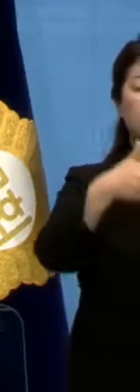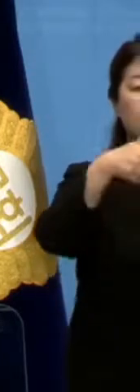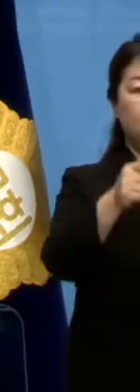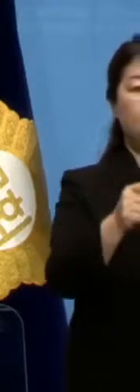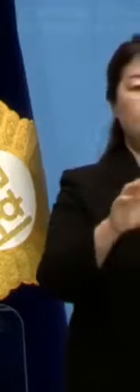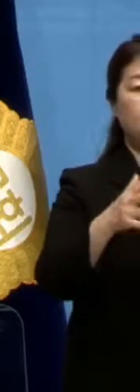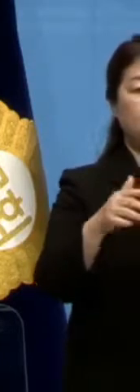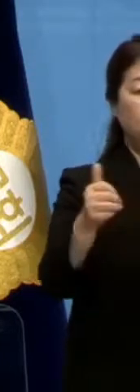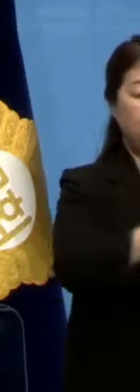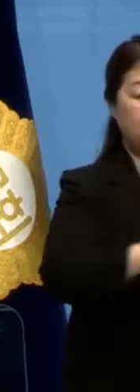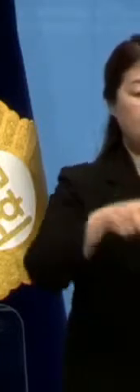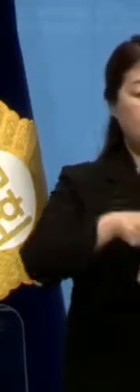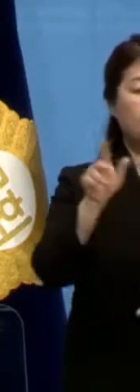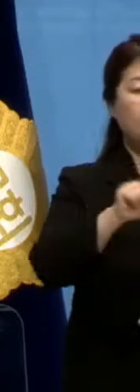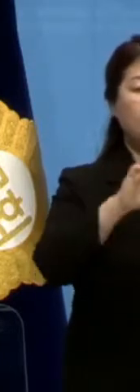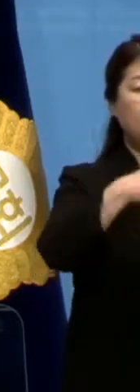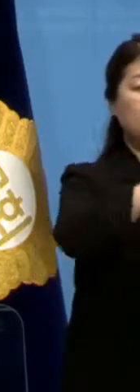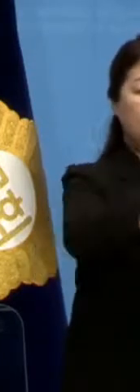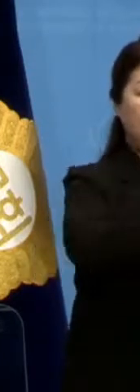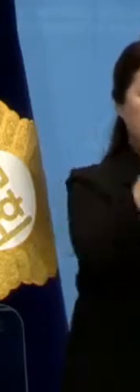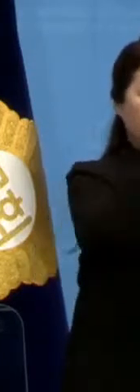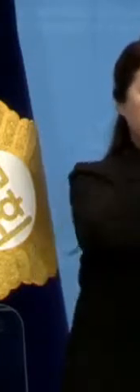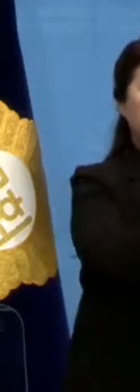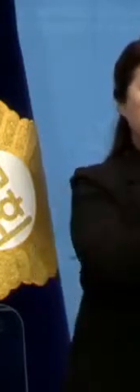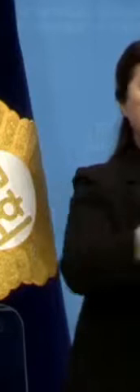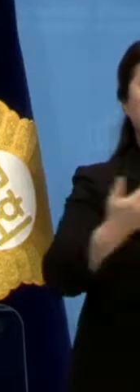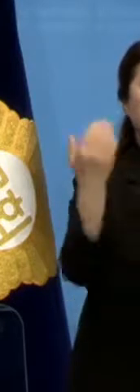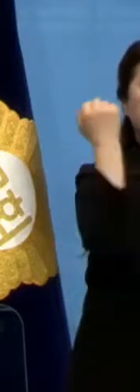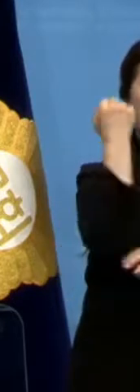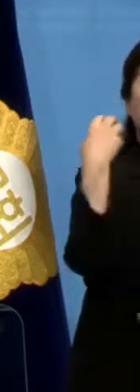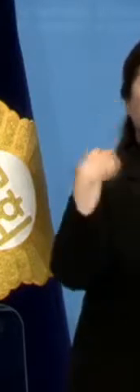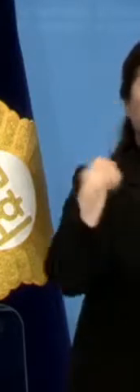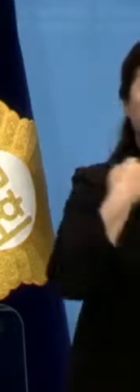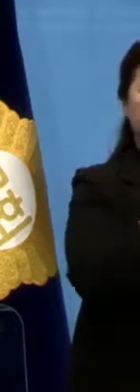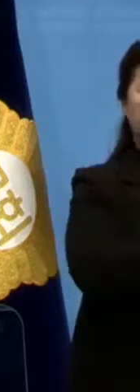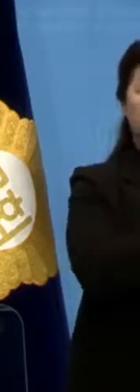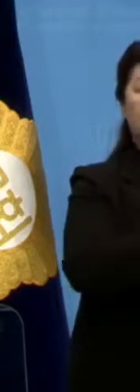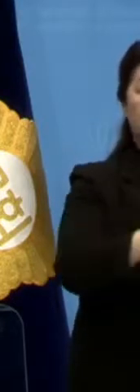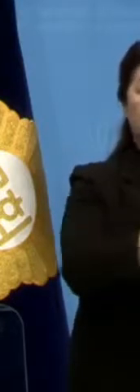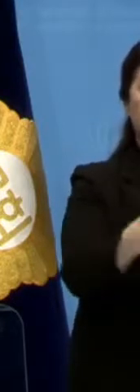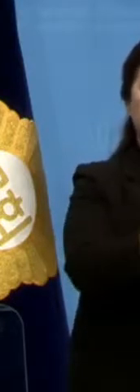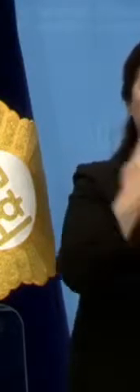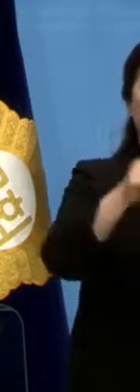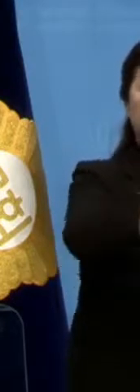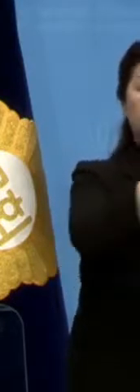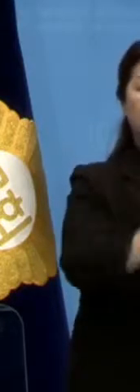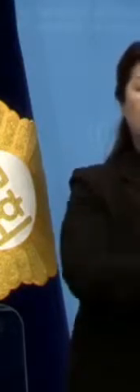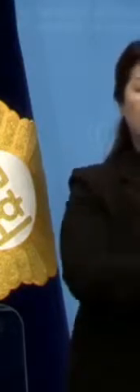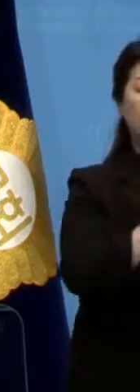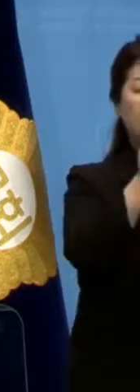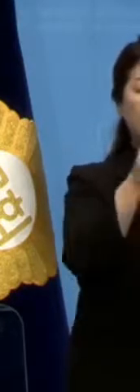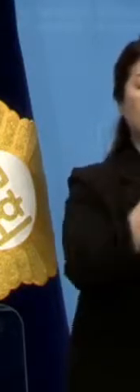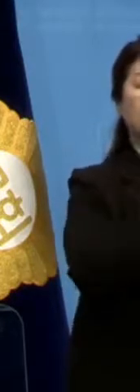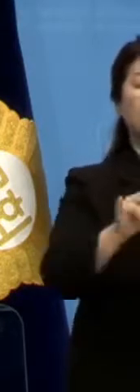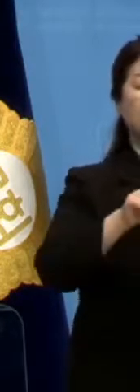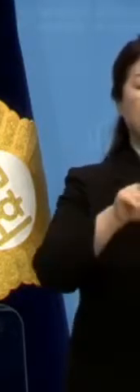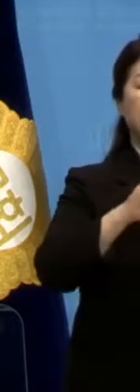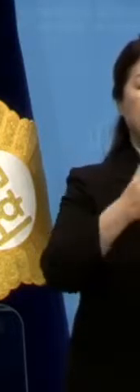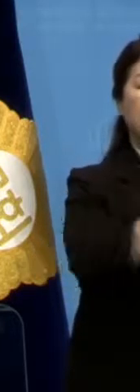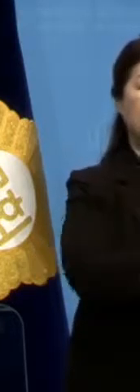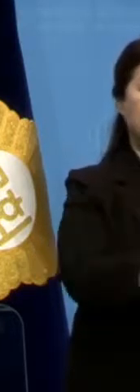국정을 감시한다는 국회의 기본 책무를 수행하기 위해 작년 10월 11명의